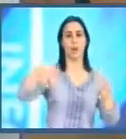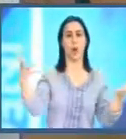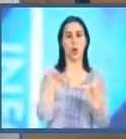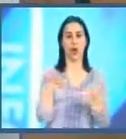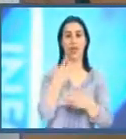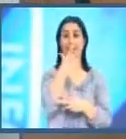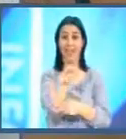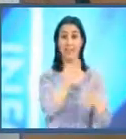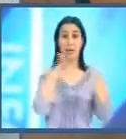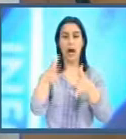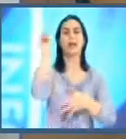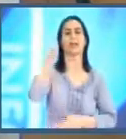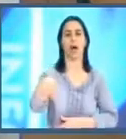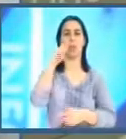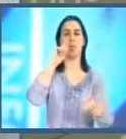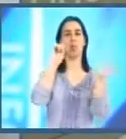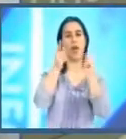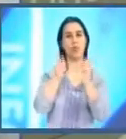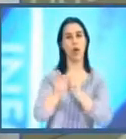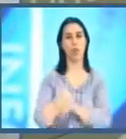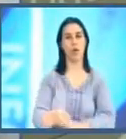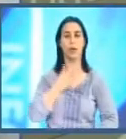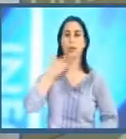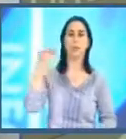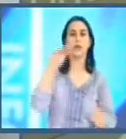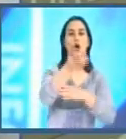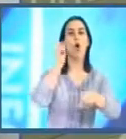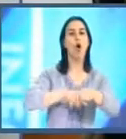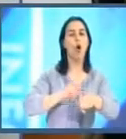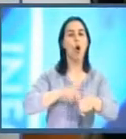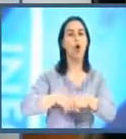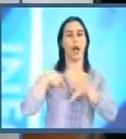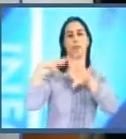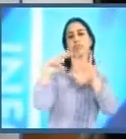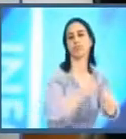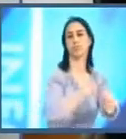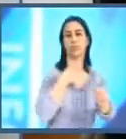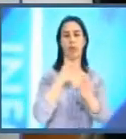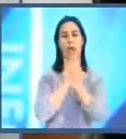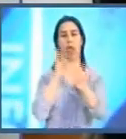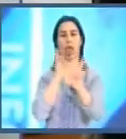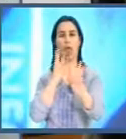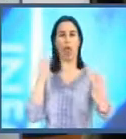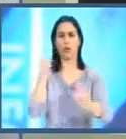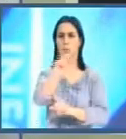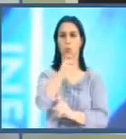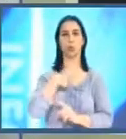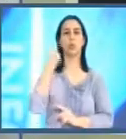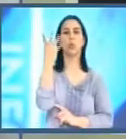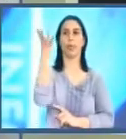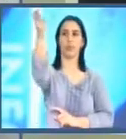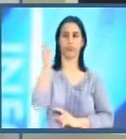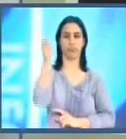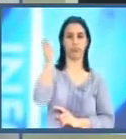partir del 30 de març es modificarà el procés de demanar hora a l'especialista. En l'objectiu d'evitar cues, s'haurà d'agafar número i esperar el